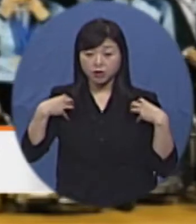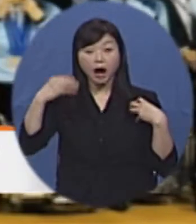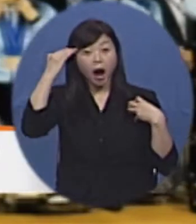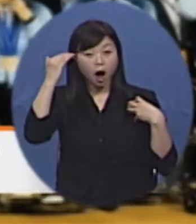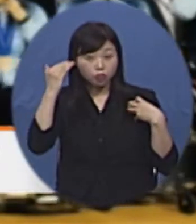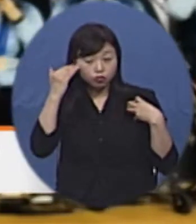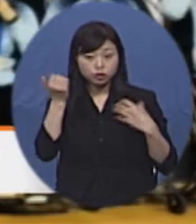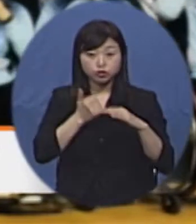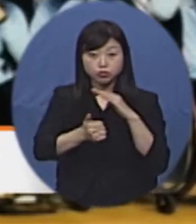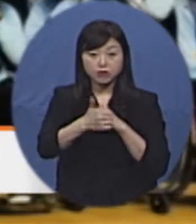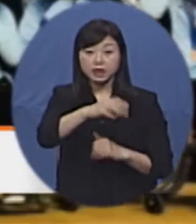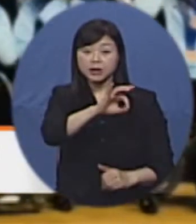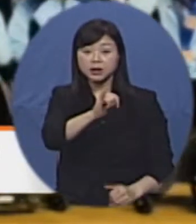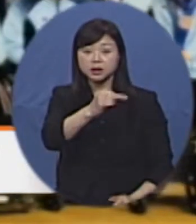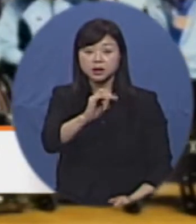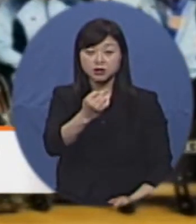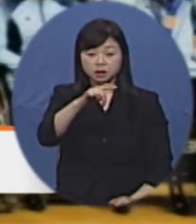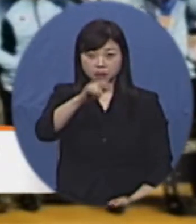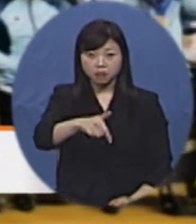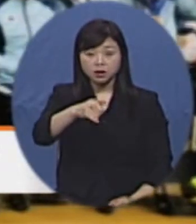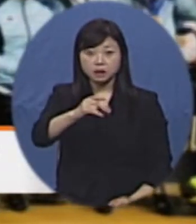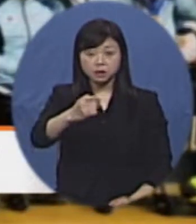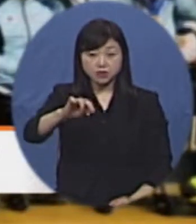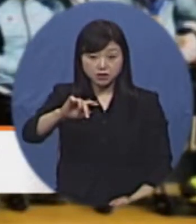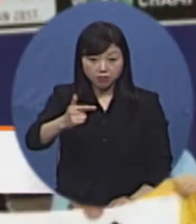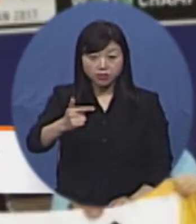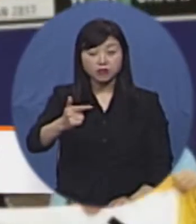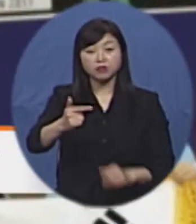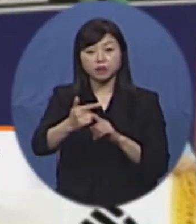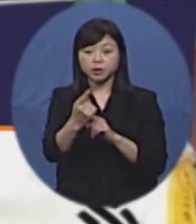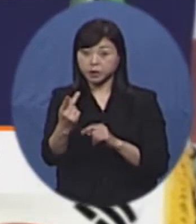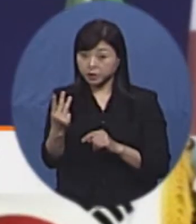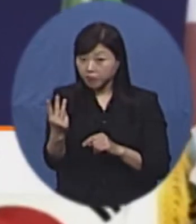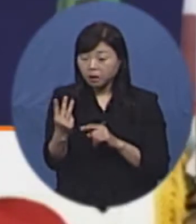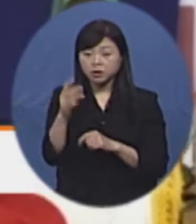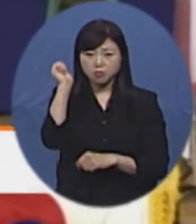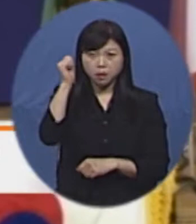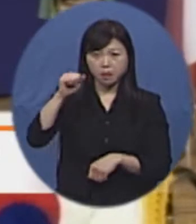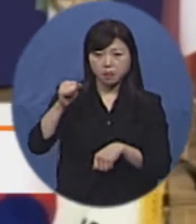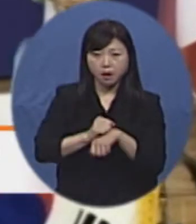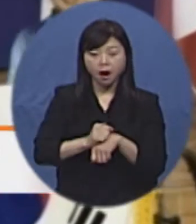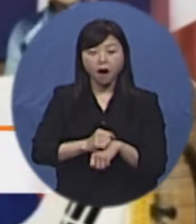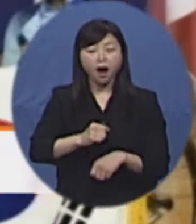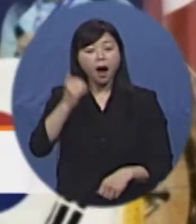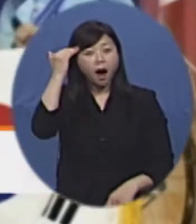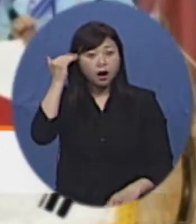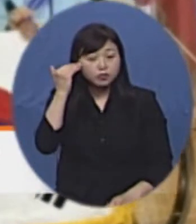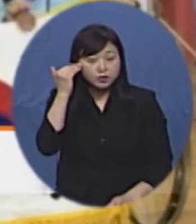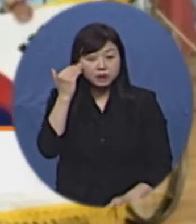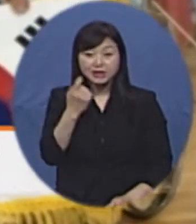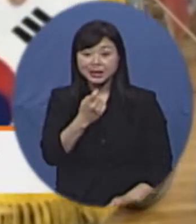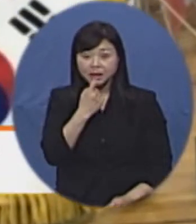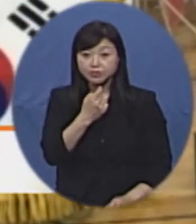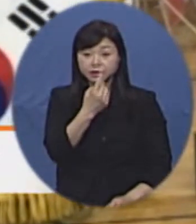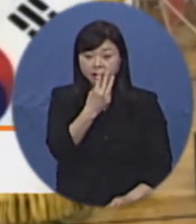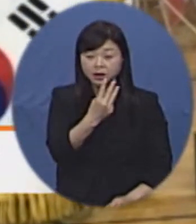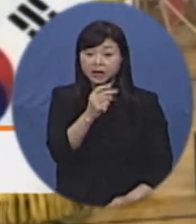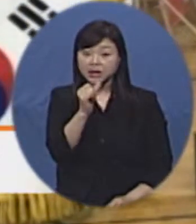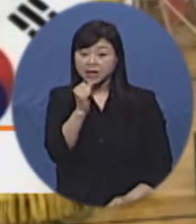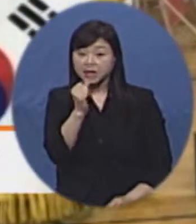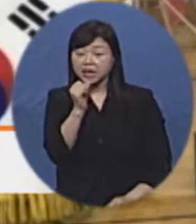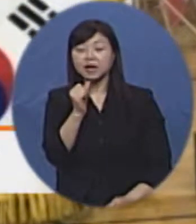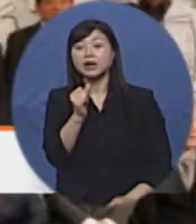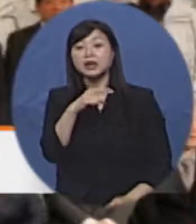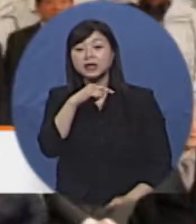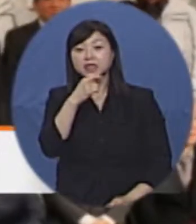선수인 이삼석, 김경훈, 김기현의 활약이 돋보인 가운데 한국은 금메달 3개, 은메달 3개, 동메달 6개를